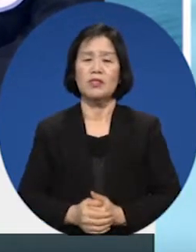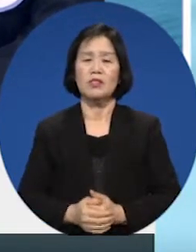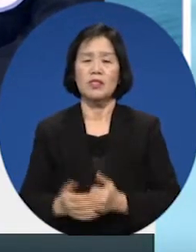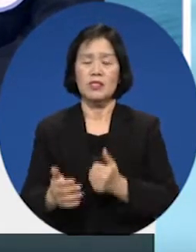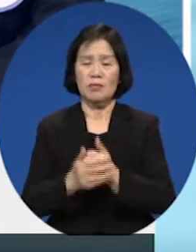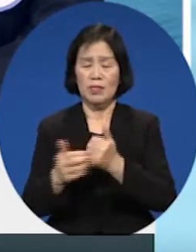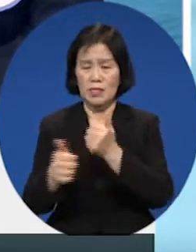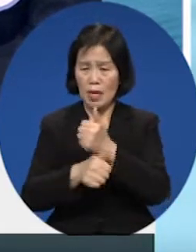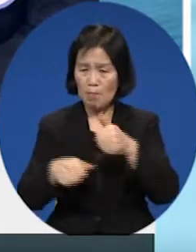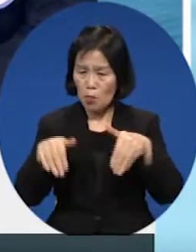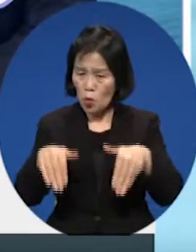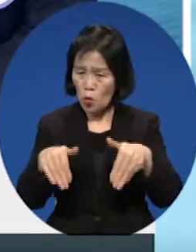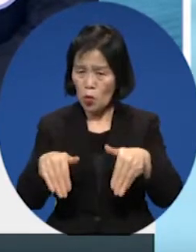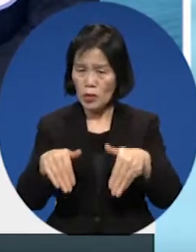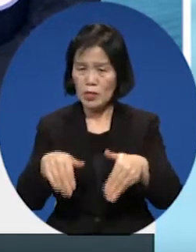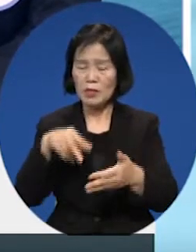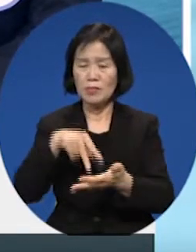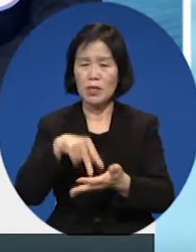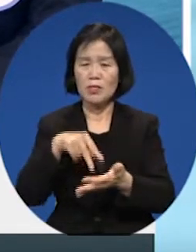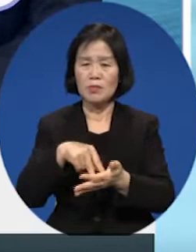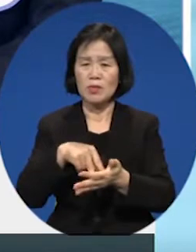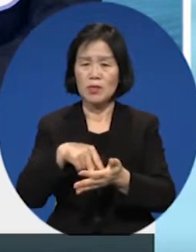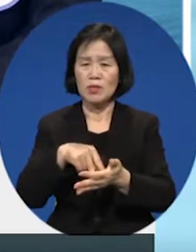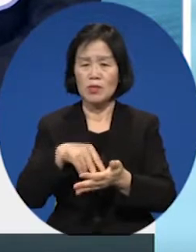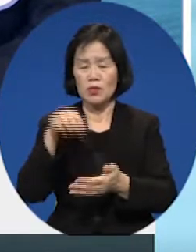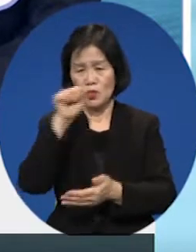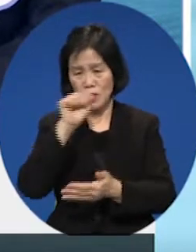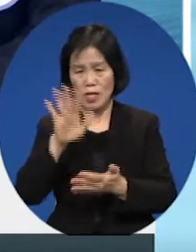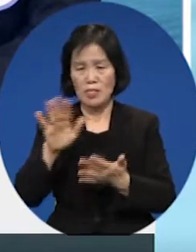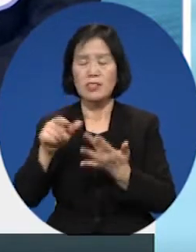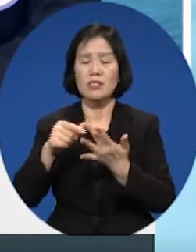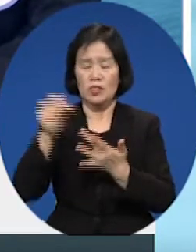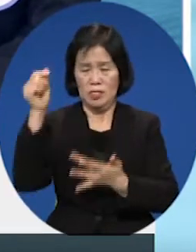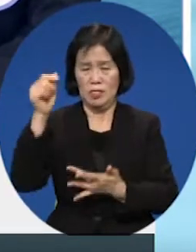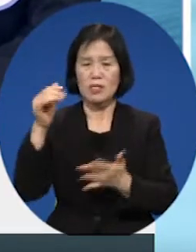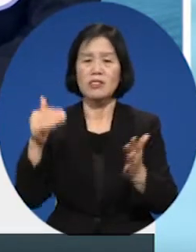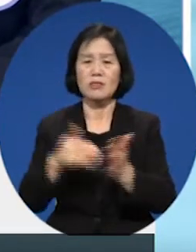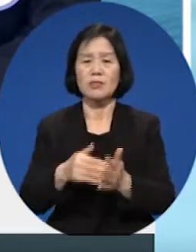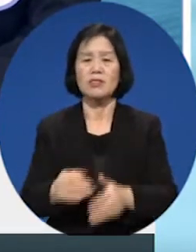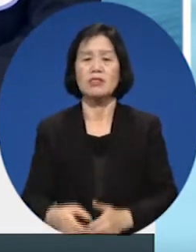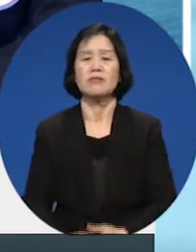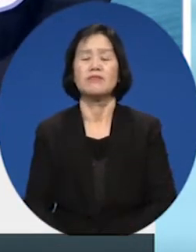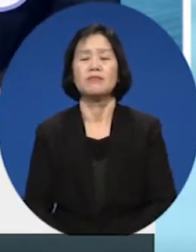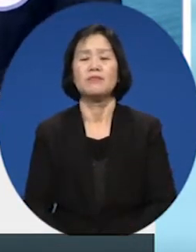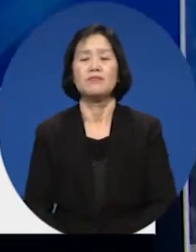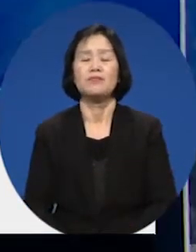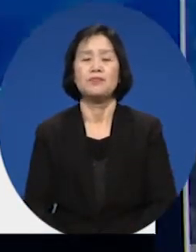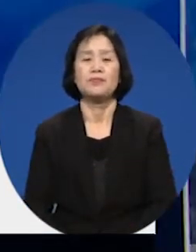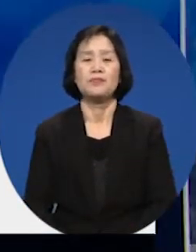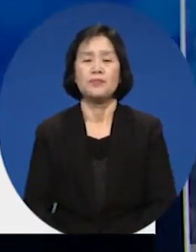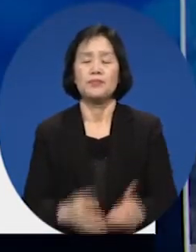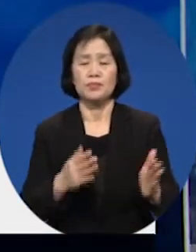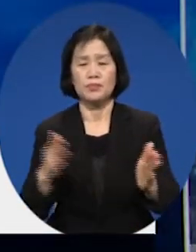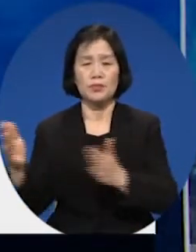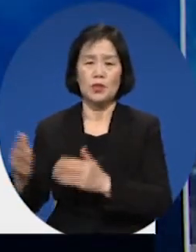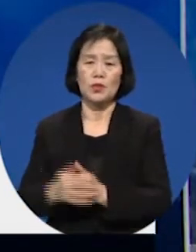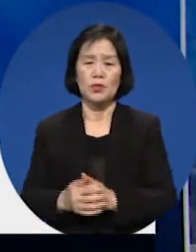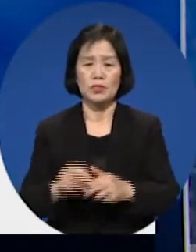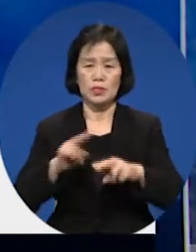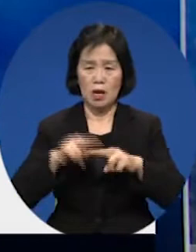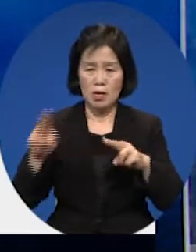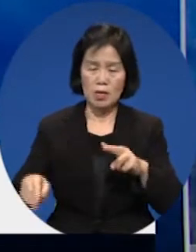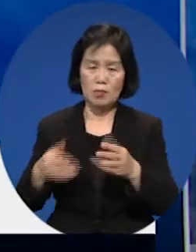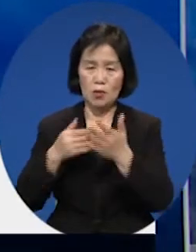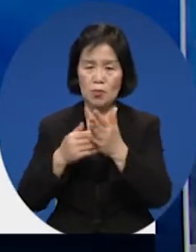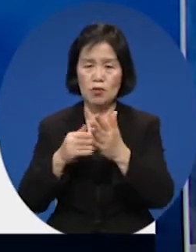참모로 봤을 때는 상당히 안 좋은 선택을 했다 라고 보여줘요 4 자 그리고 또 일각에서는 사의 표명 후에